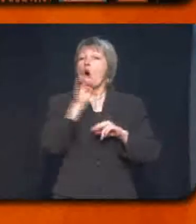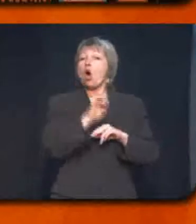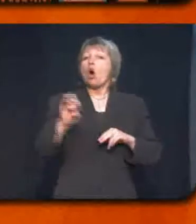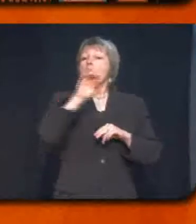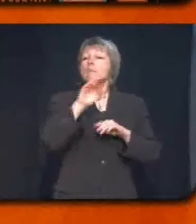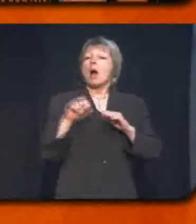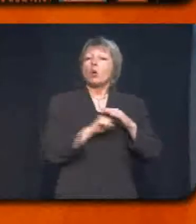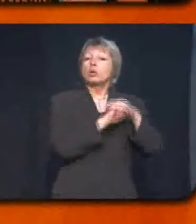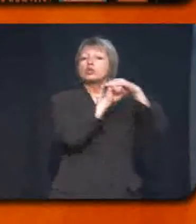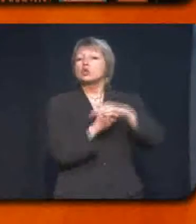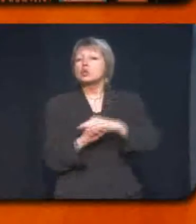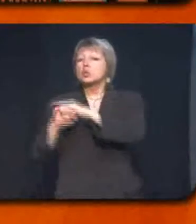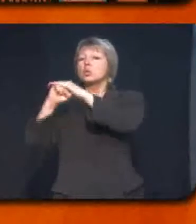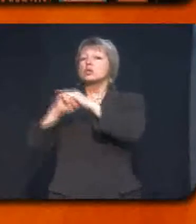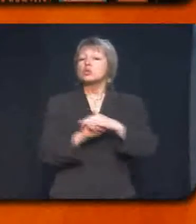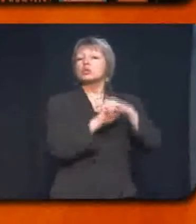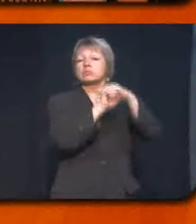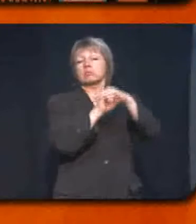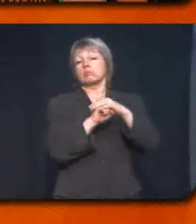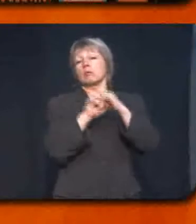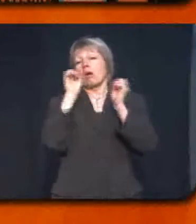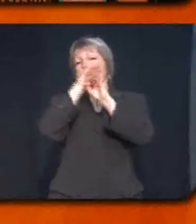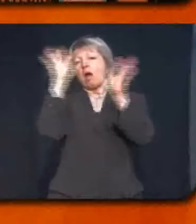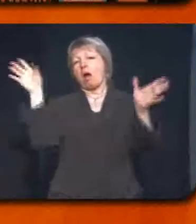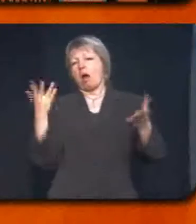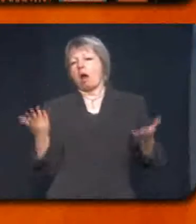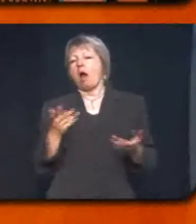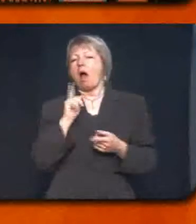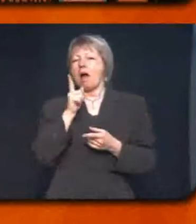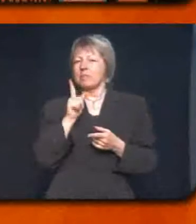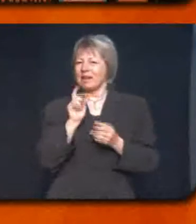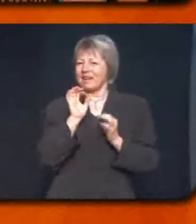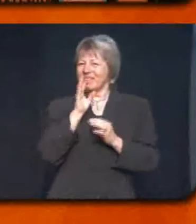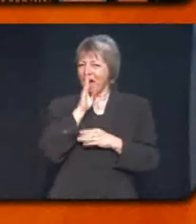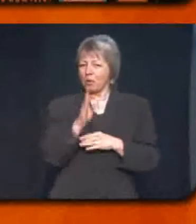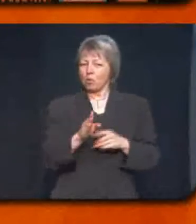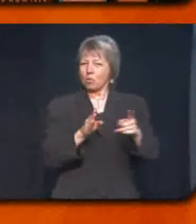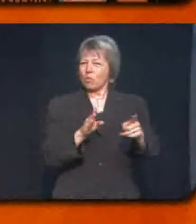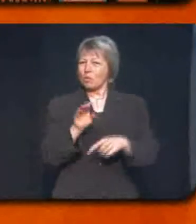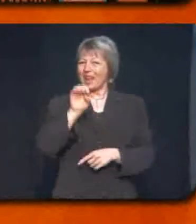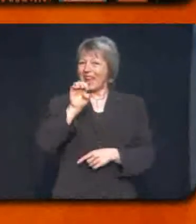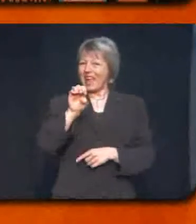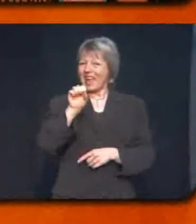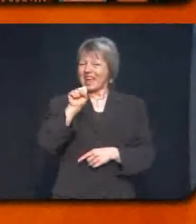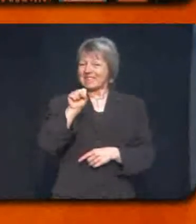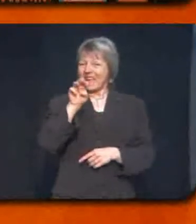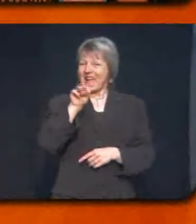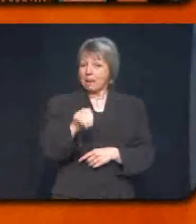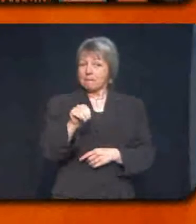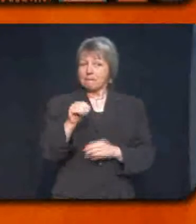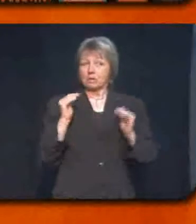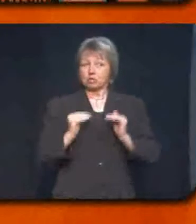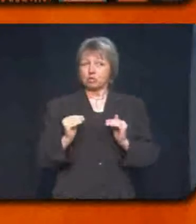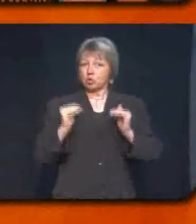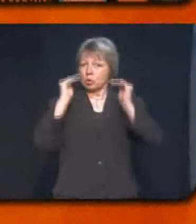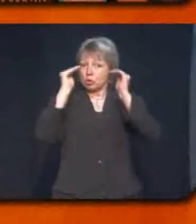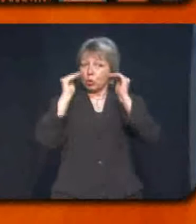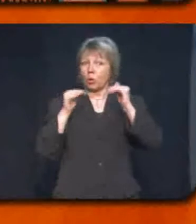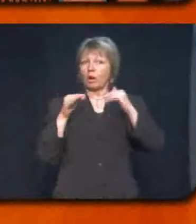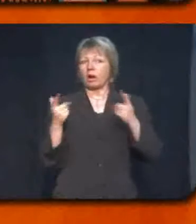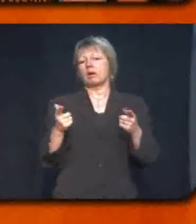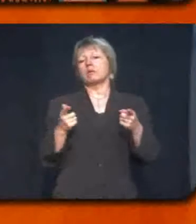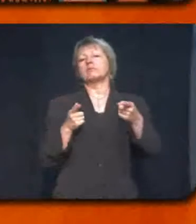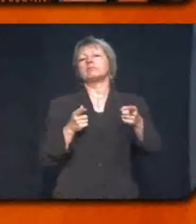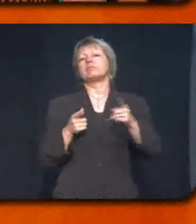Europa es geht konkret um den ESM und der ESM ist im wesentlichen eine einer Struktur die aus einem Gouverneursrat